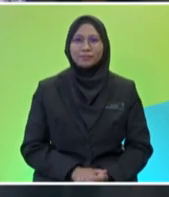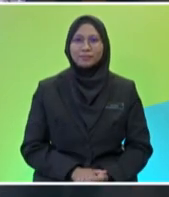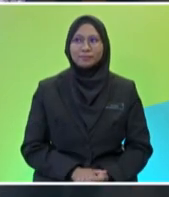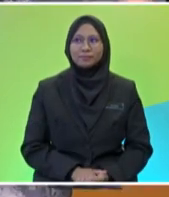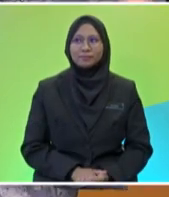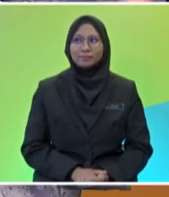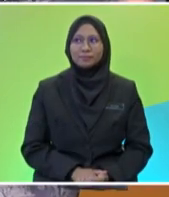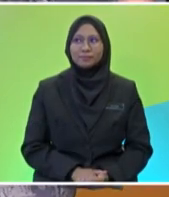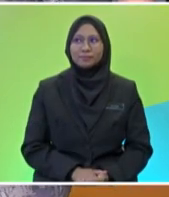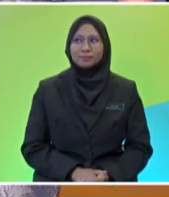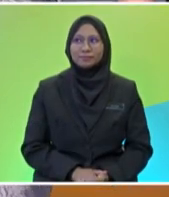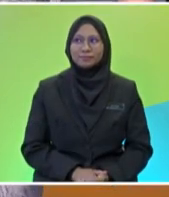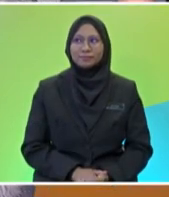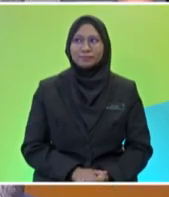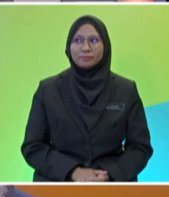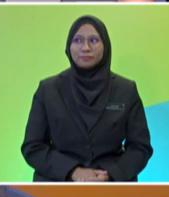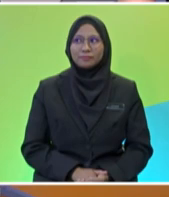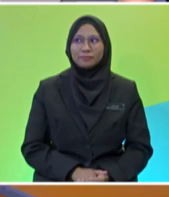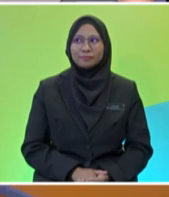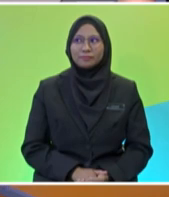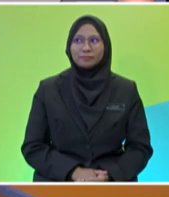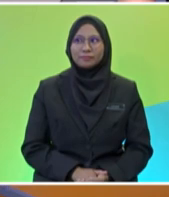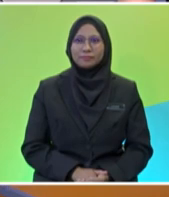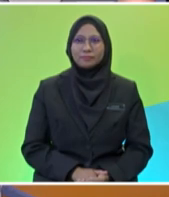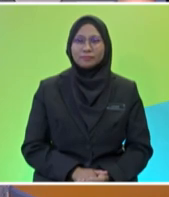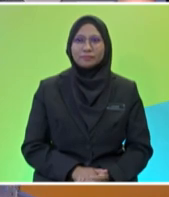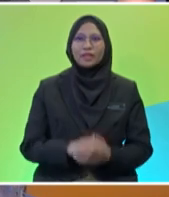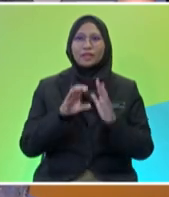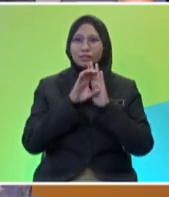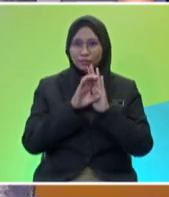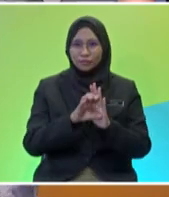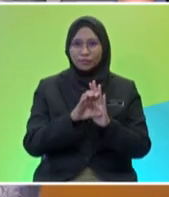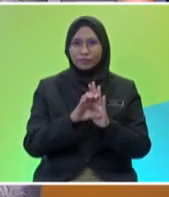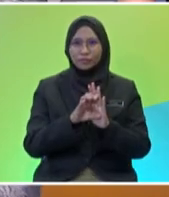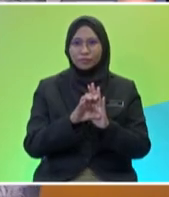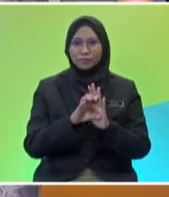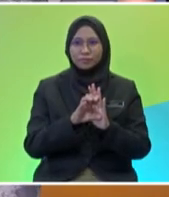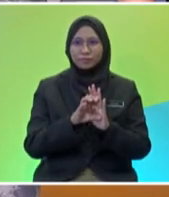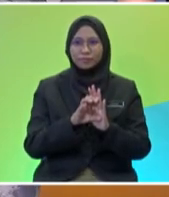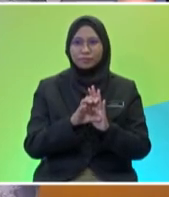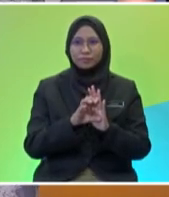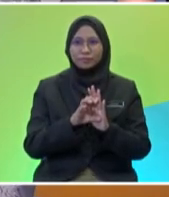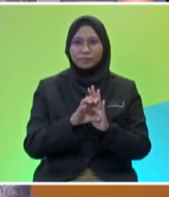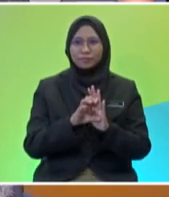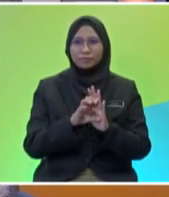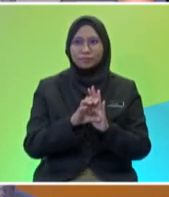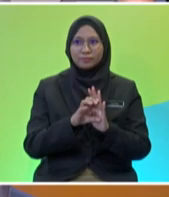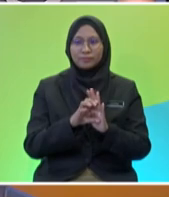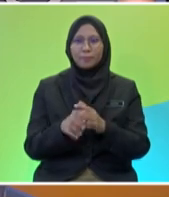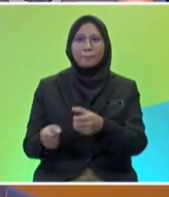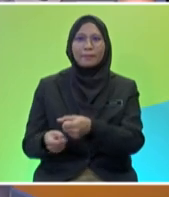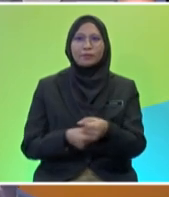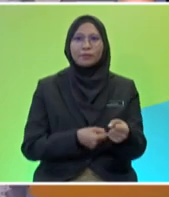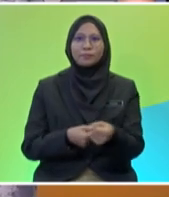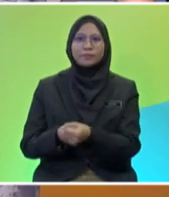kita bagi satu contoh apa Activity yang mereka lakukan di sekolah untuk membimbing dan